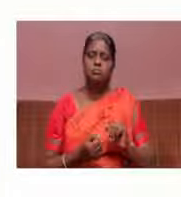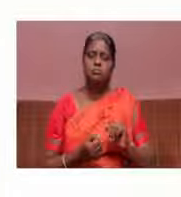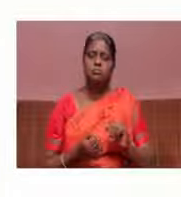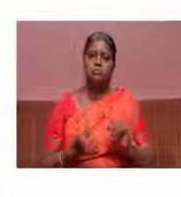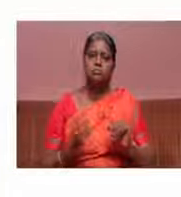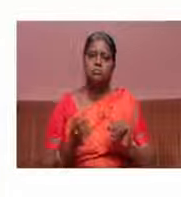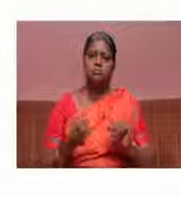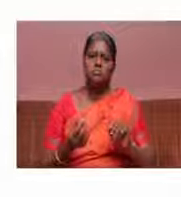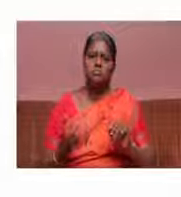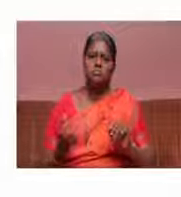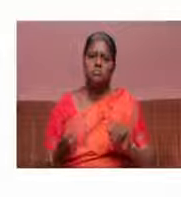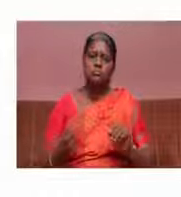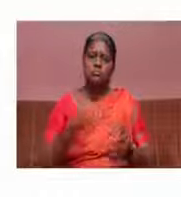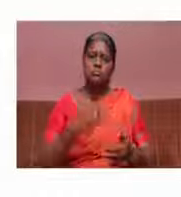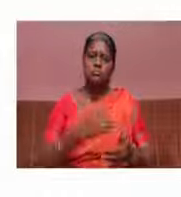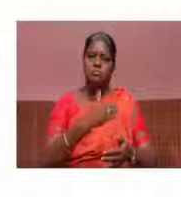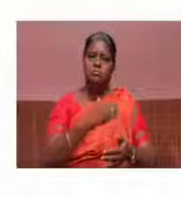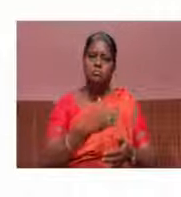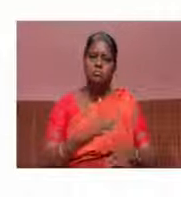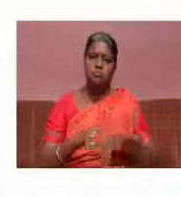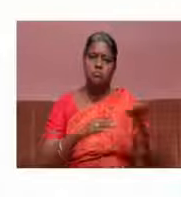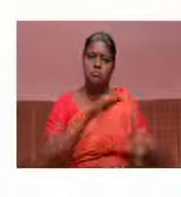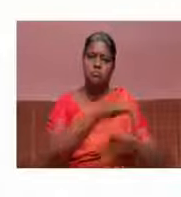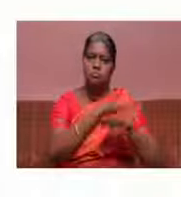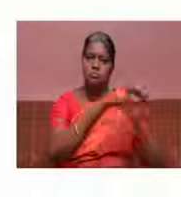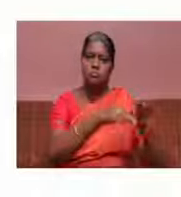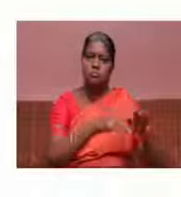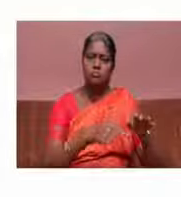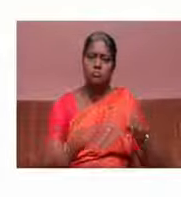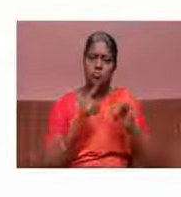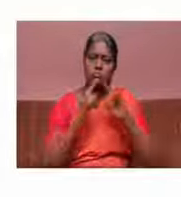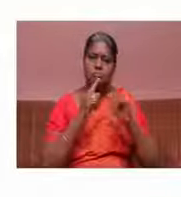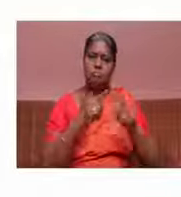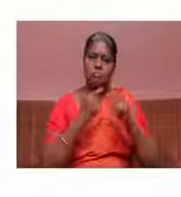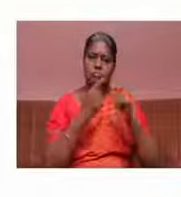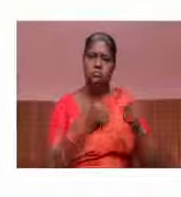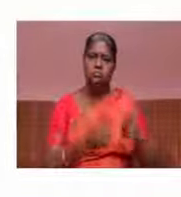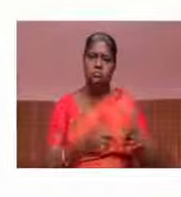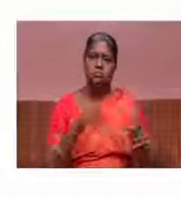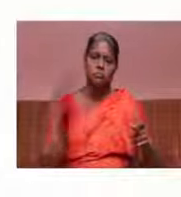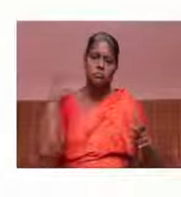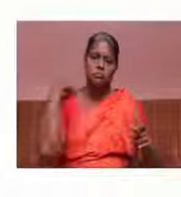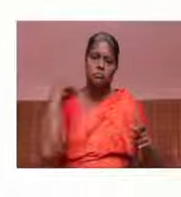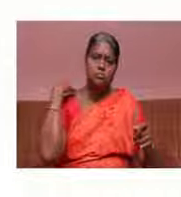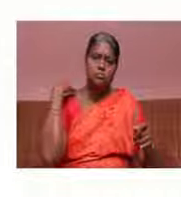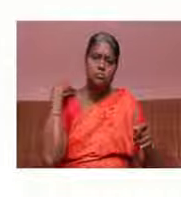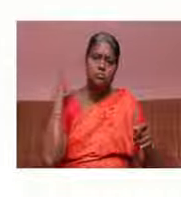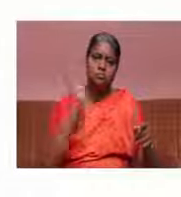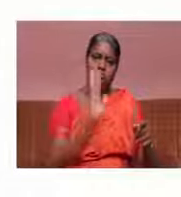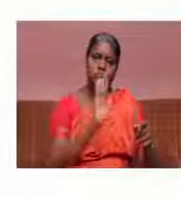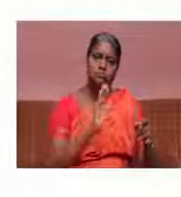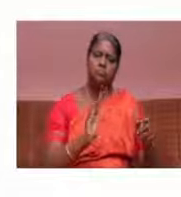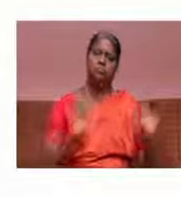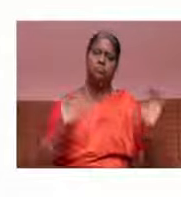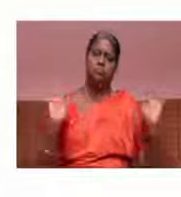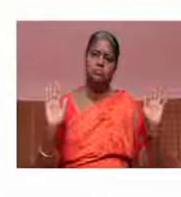சிறு தடைகளை தாண்டும்போது அவர்களுக்கு தகவலை சொல்லி அவர்களின் முதுகை சேரோடு பின்புறம்